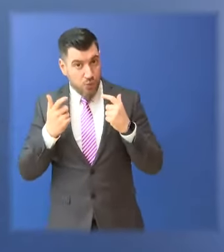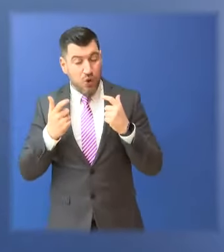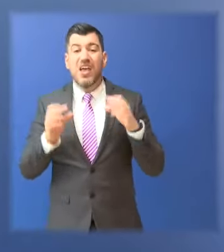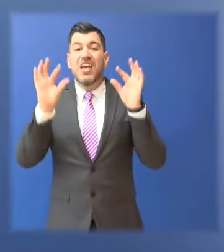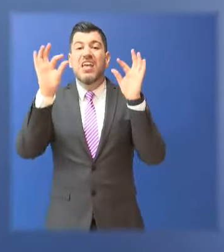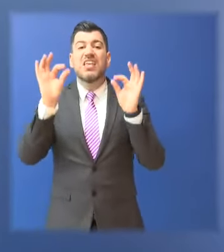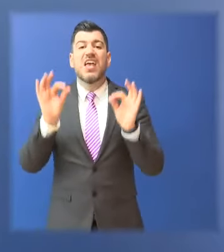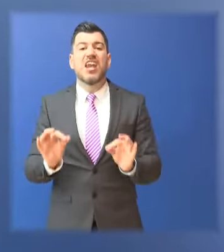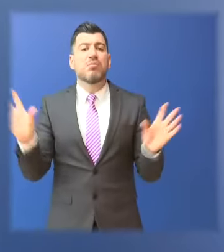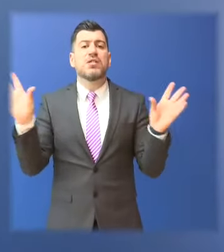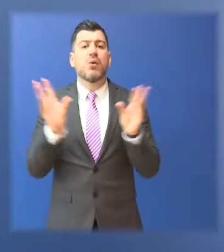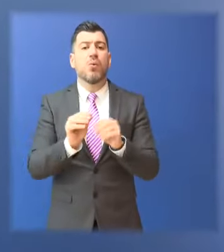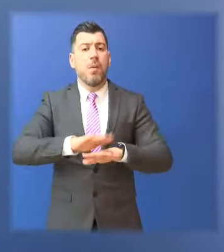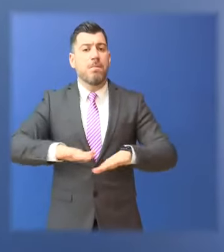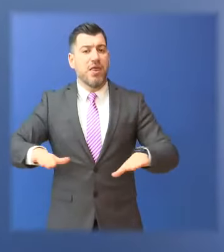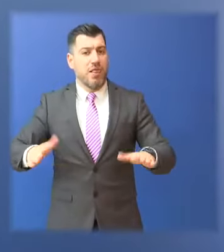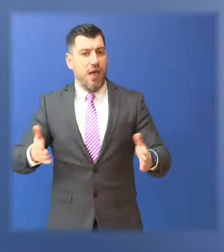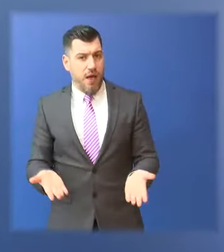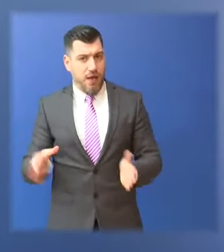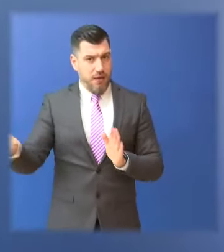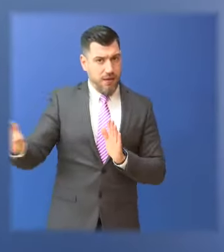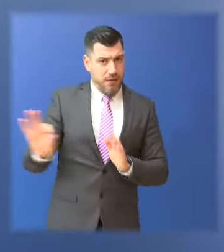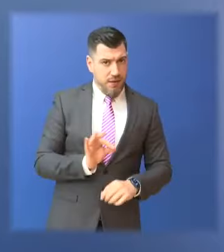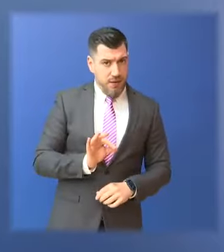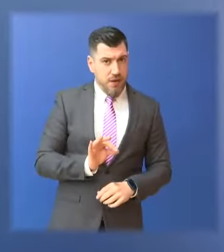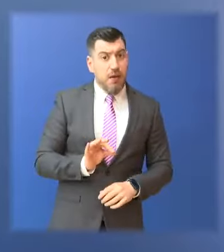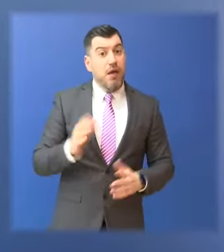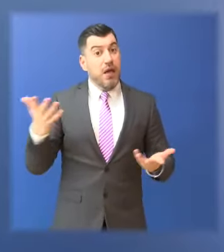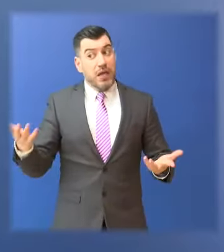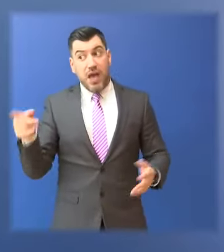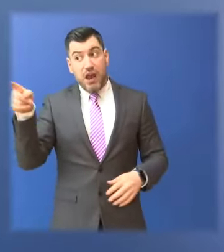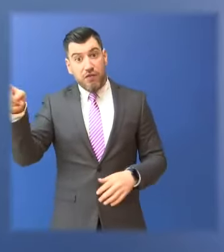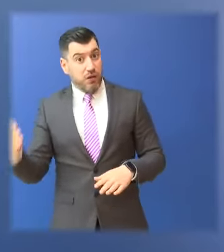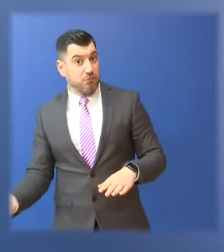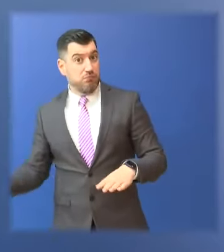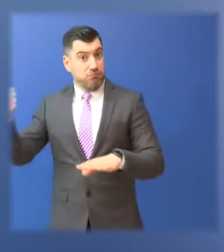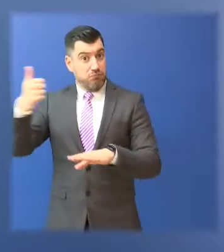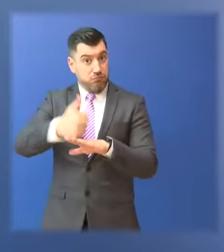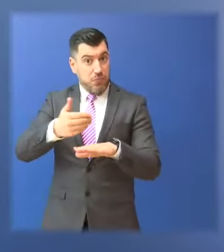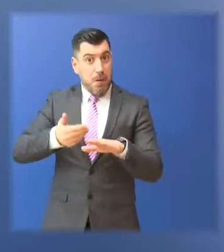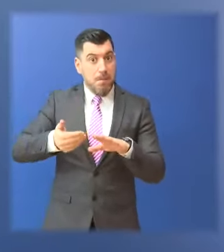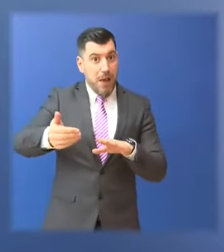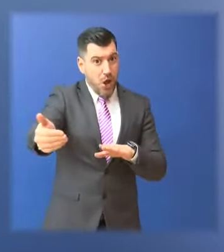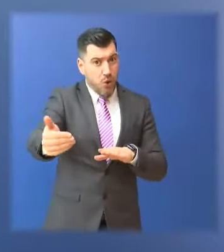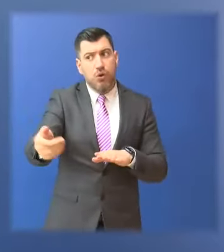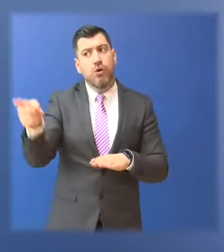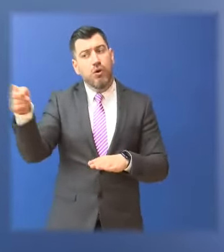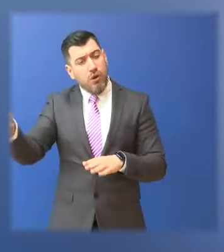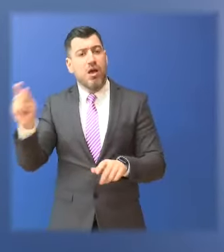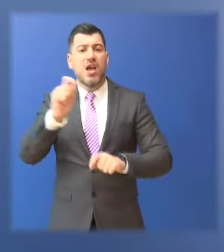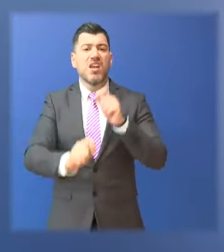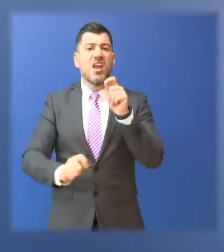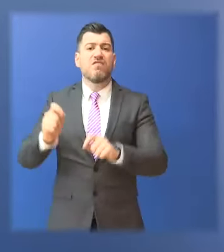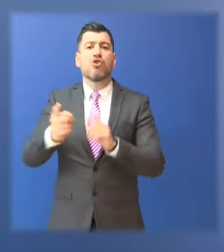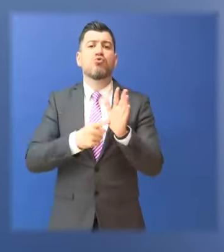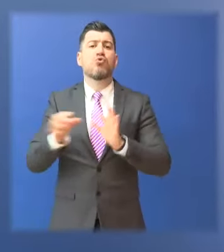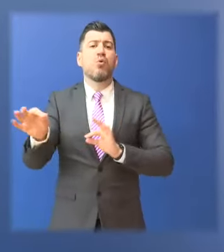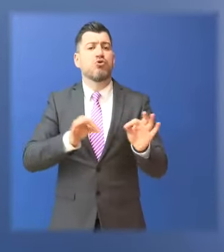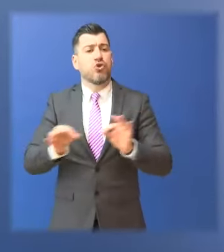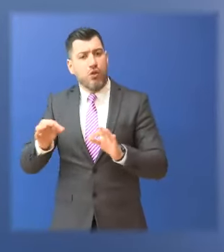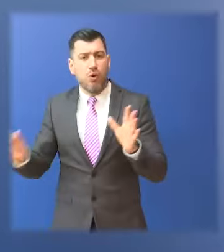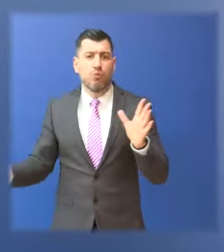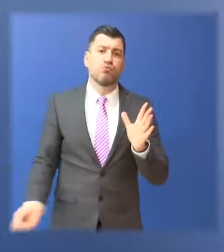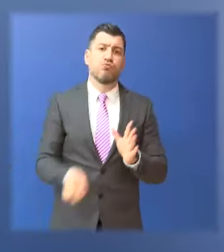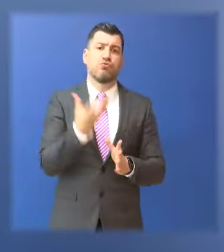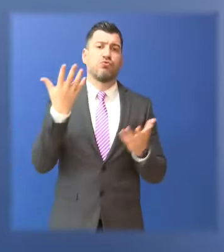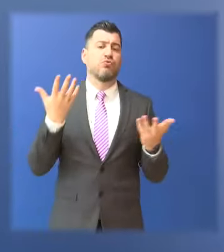παιδιά τα οποία υπάρχουν. Και από εκεί και πέρα, αν εκείνοι ποτέ έρθουν στην εξουσία, ας νομοθετήσουν, αν μπορέσουν. Εμείς διαφωνούμε, για να μην παρεξηγηθώ, τα υπόλοιπα.